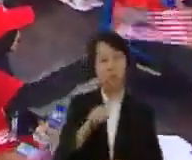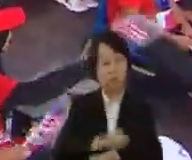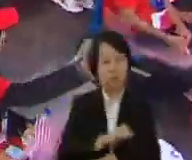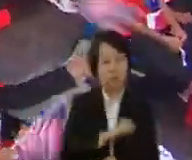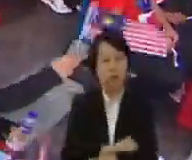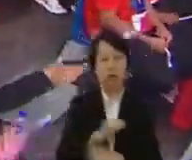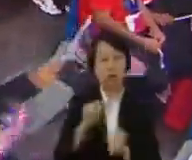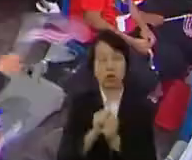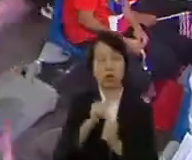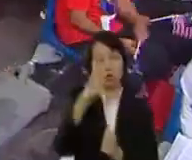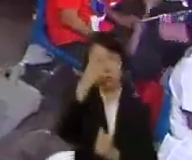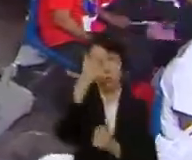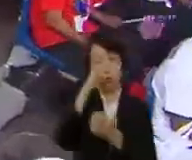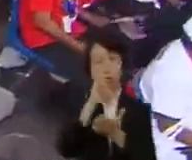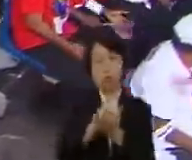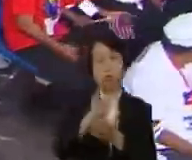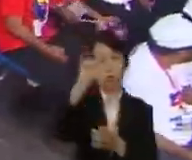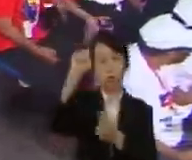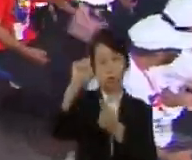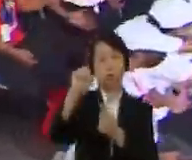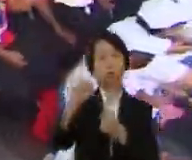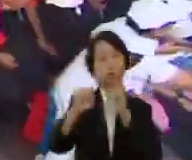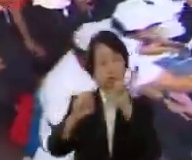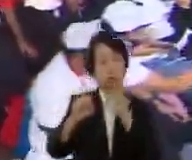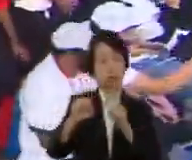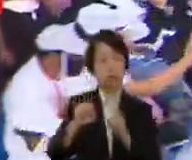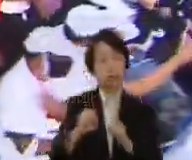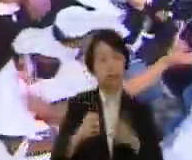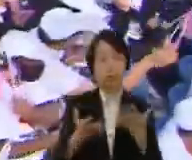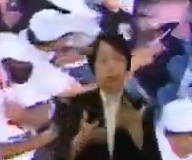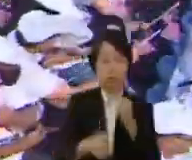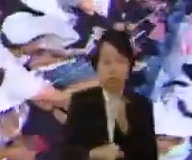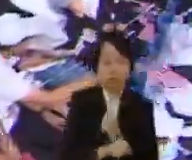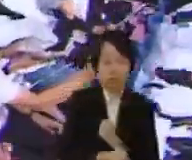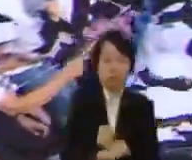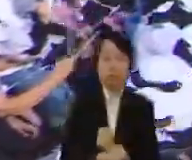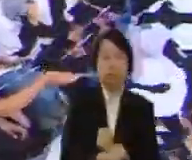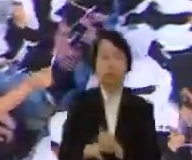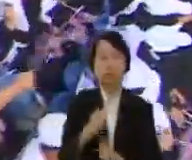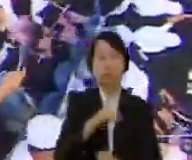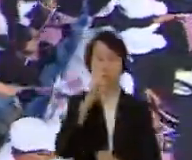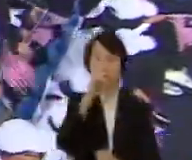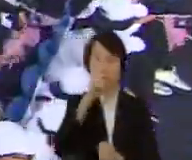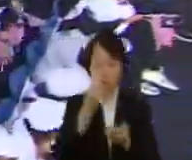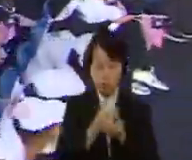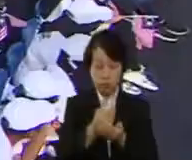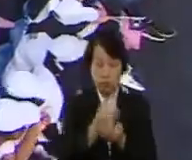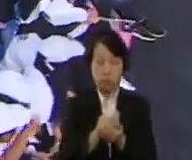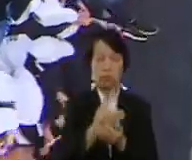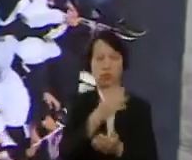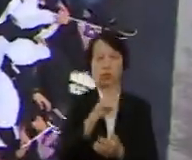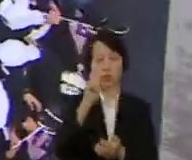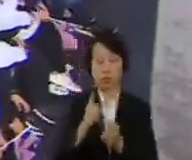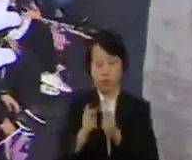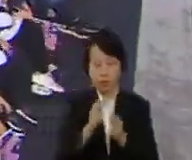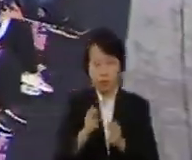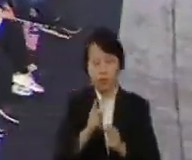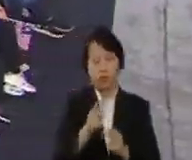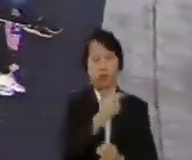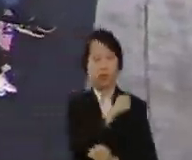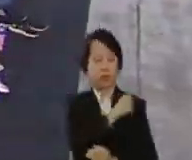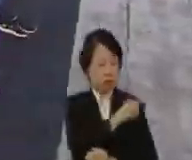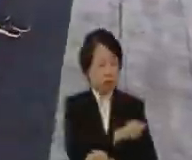Dengan kerananya, kita terpaksa mengorbankan bukan sahaja wang ringgit dan usaha